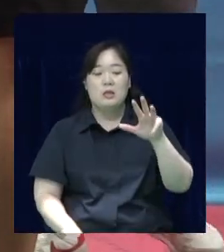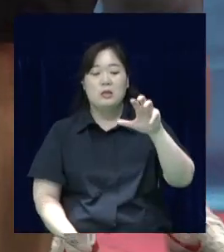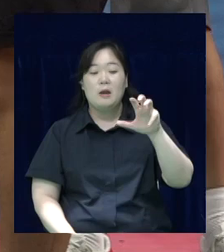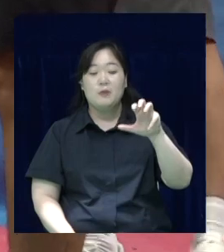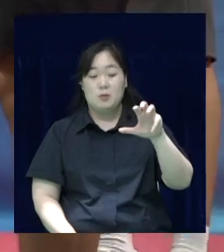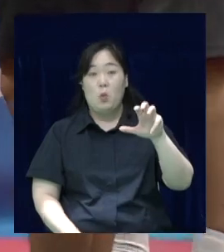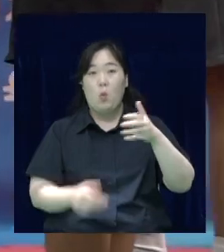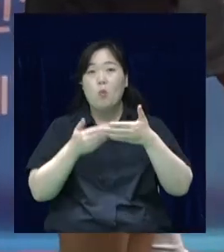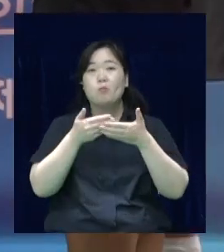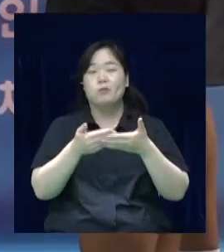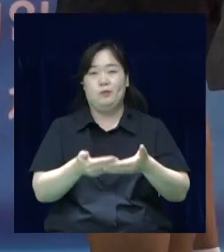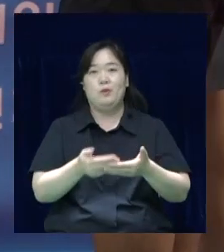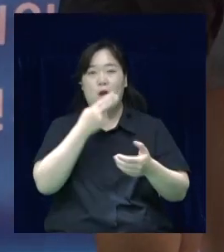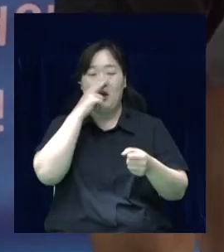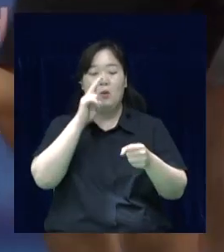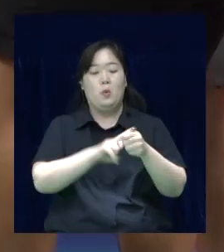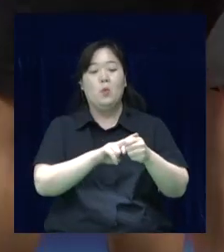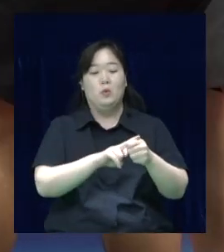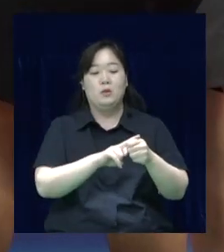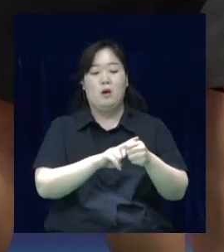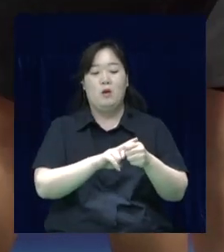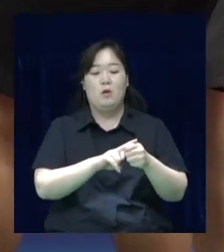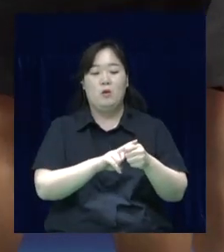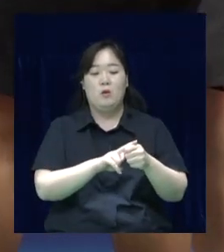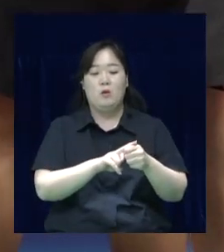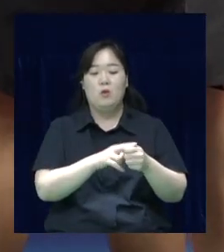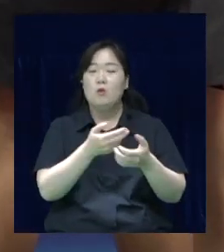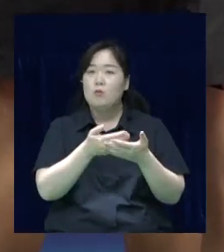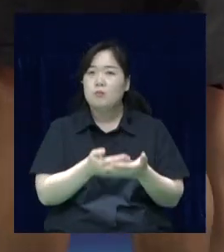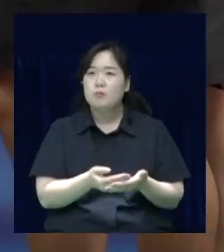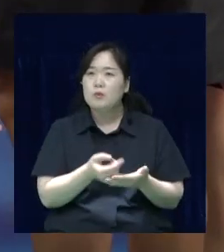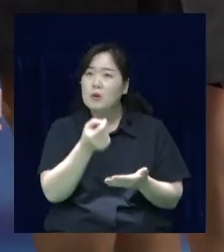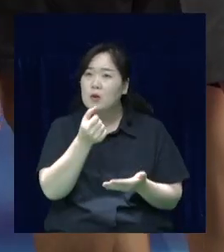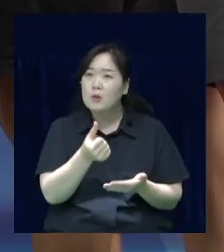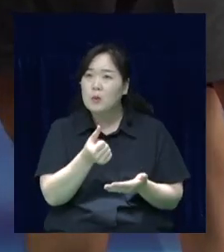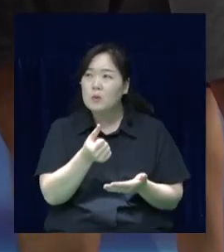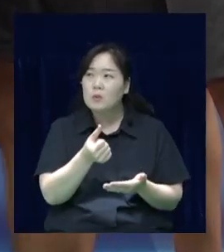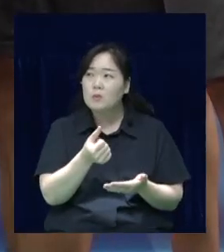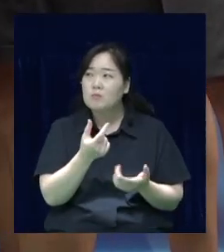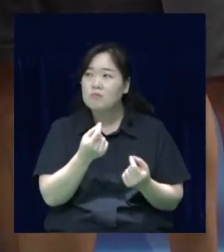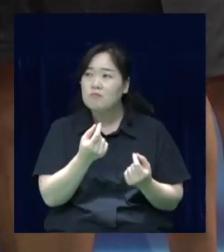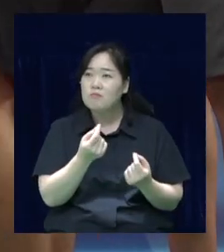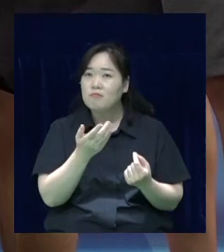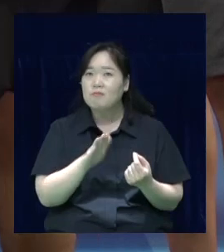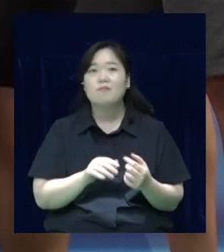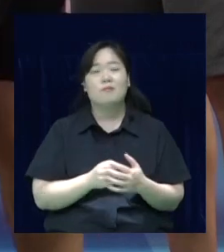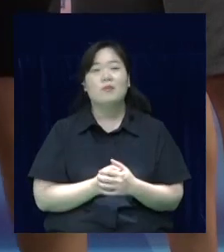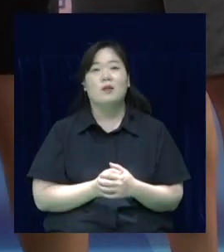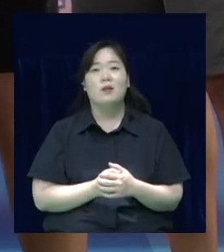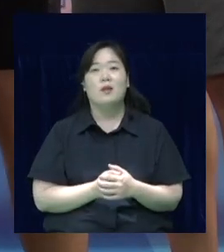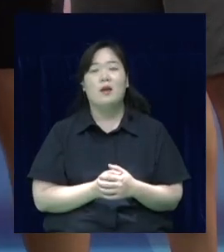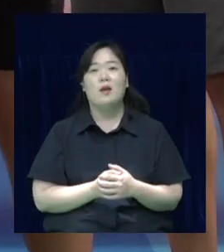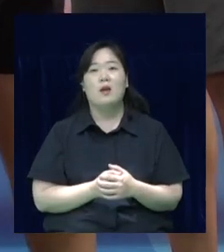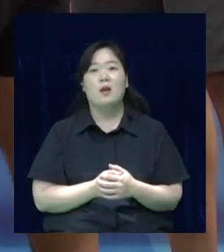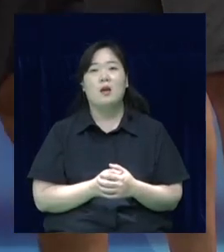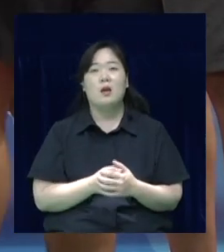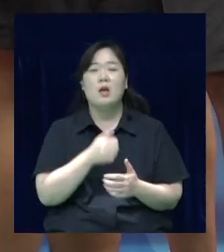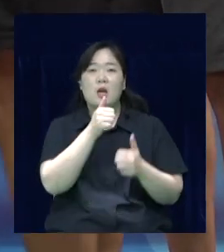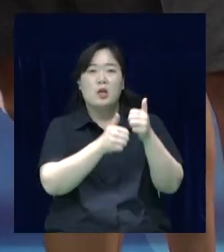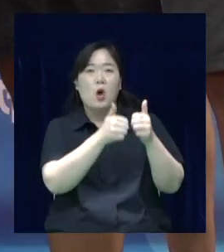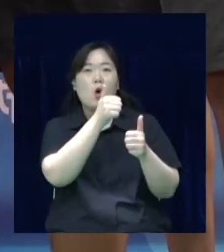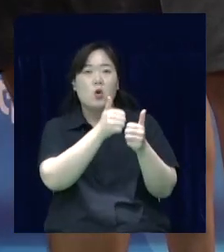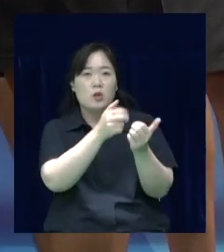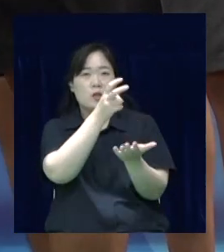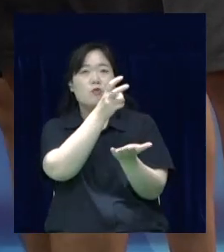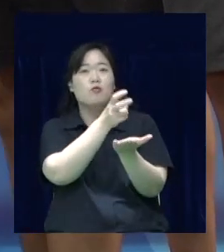35kg 네, 중량은 좀 적은 숫자로 예. 볼 수 있을까요? 예, 중량이 많지는 않지만 네. 아까 말씀드렸다시피 어떤 경기 룰에 입각해서